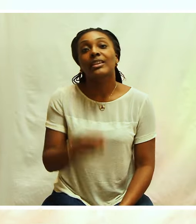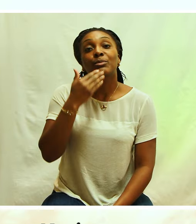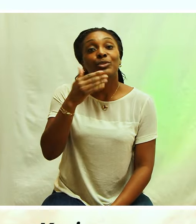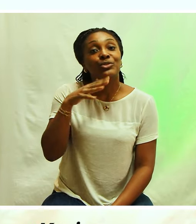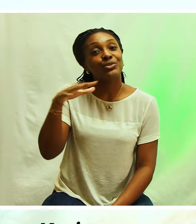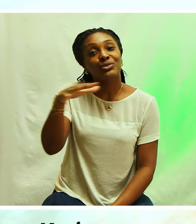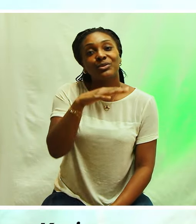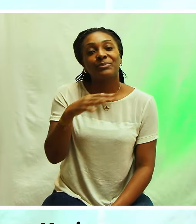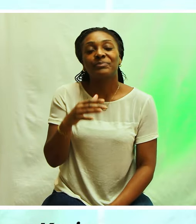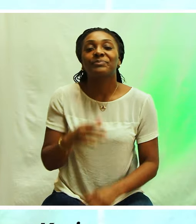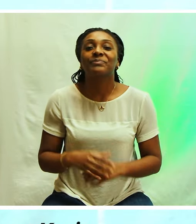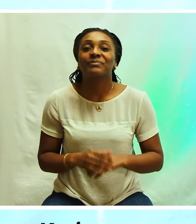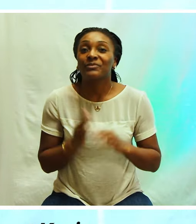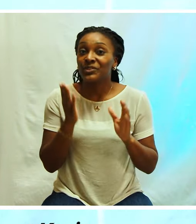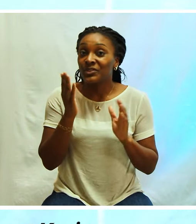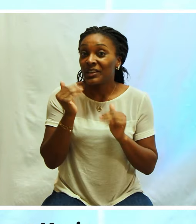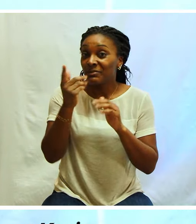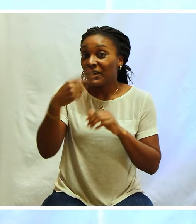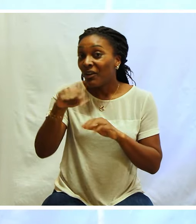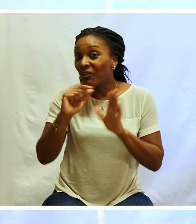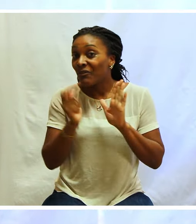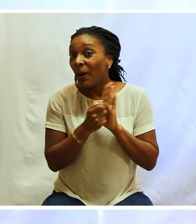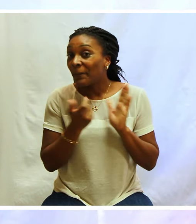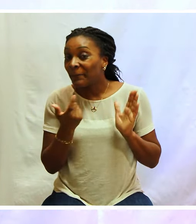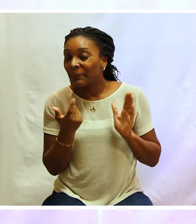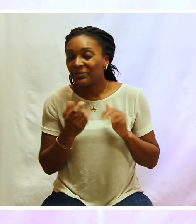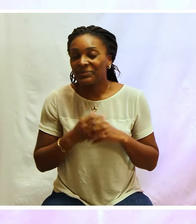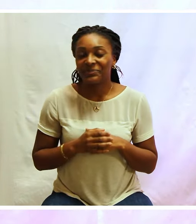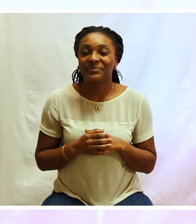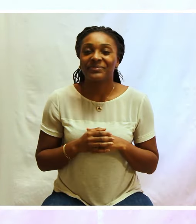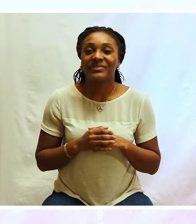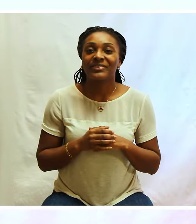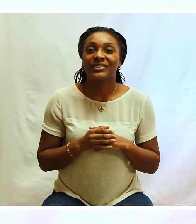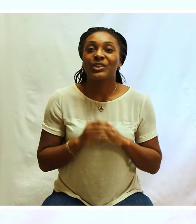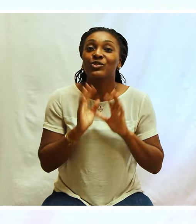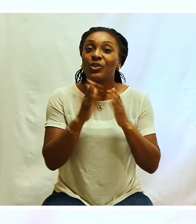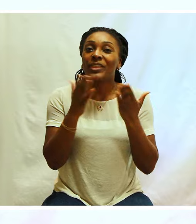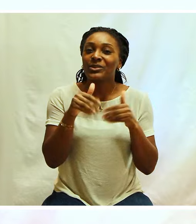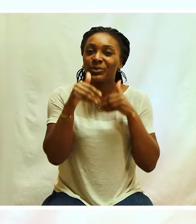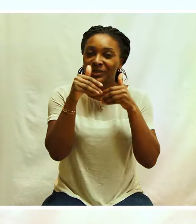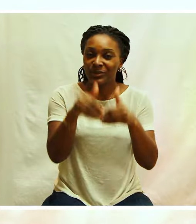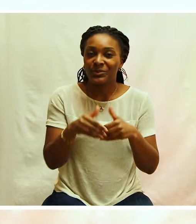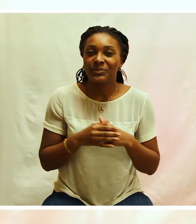Bonjour à tous et à toutes, j'espère que vous allez bien en cette fin de semaine. Genèse 37, verset 4,